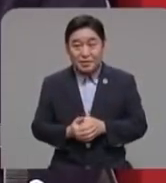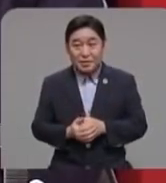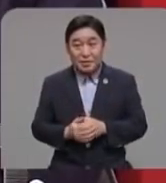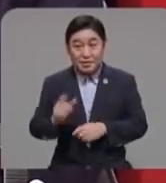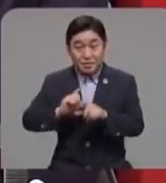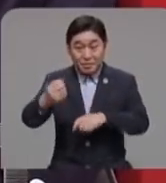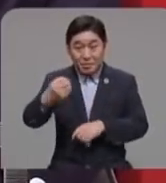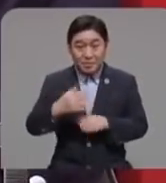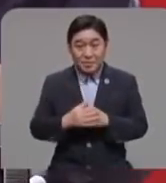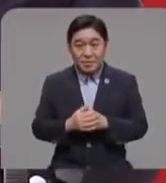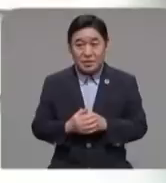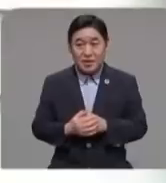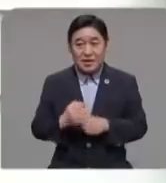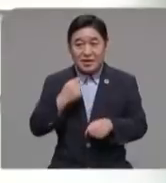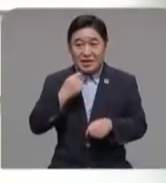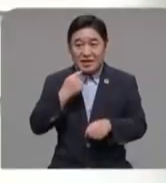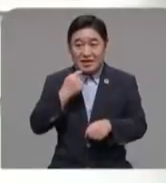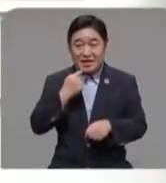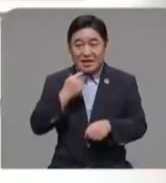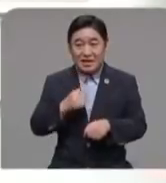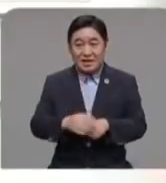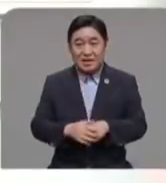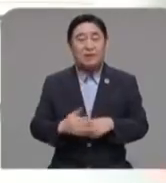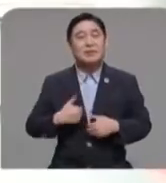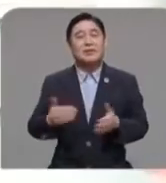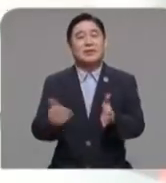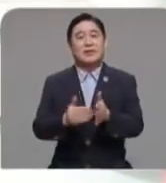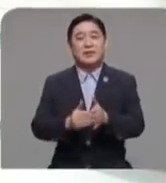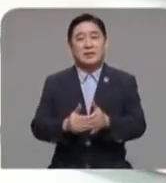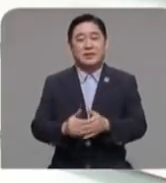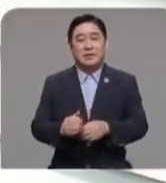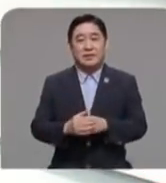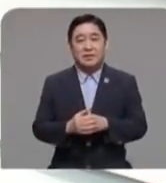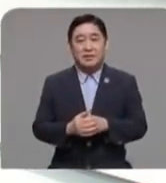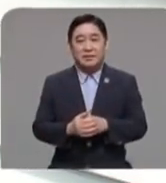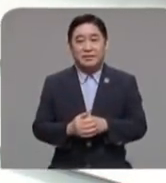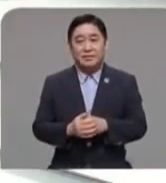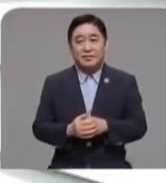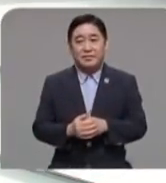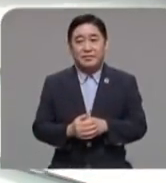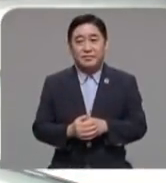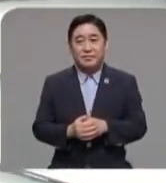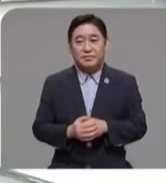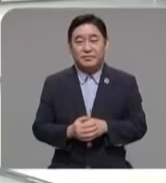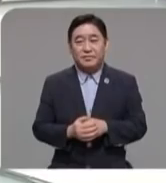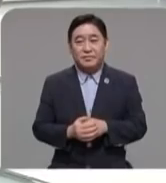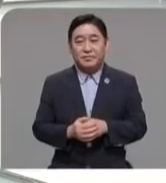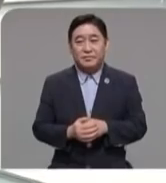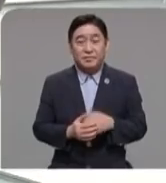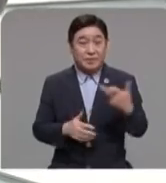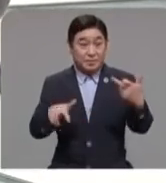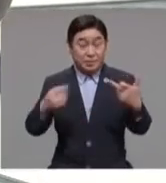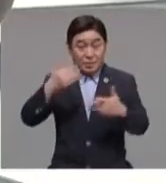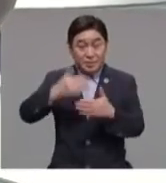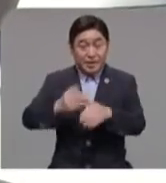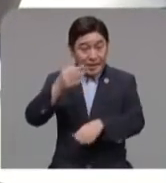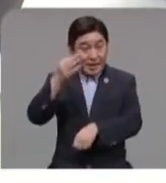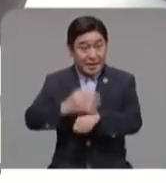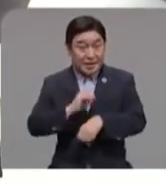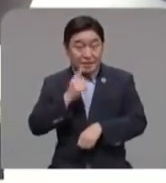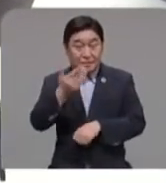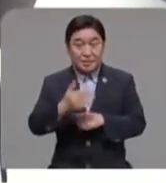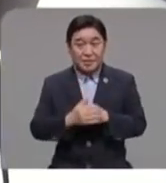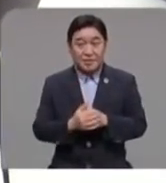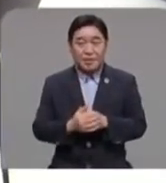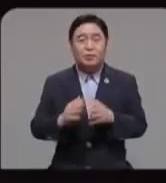또 말씀하십시오. 민주당. 저는 이만하겠습니다. 예. 말씀하시죠. 예. 그 저도 17초밖에 안 남아서 간단히